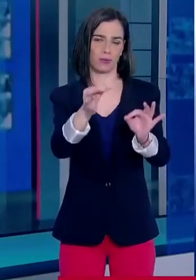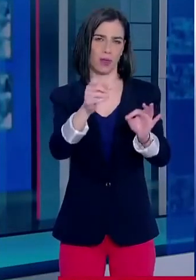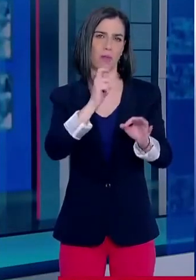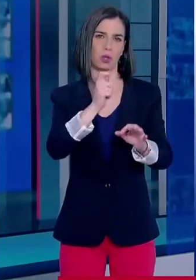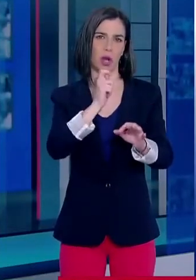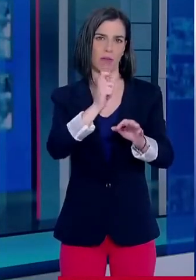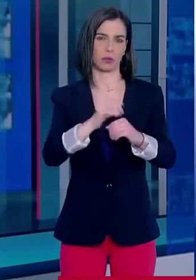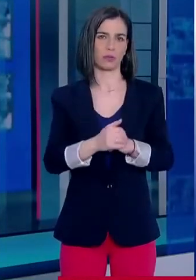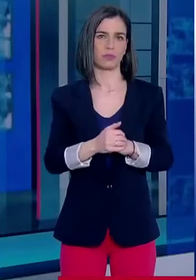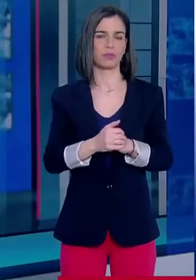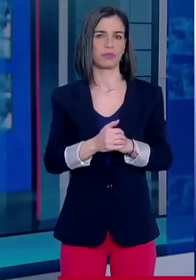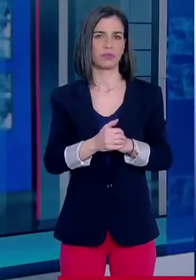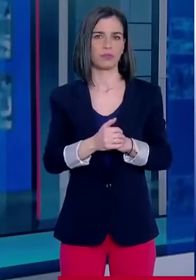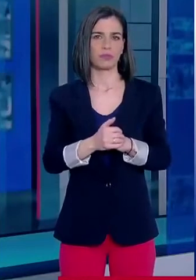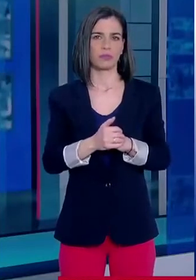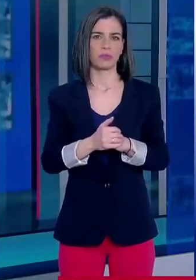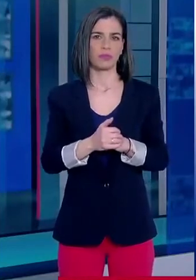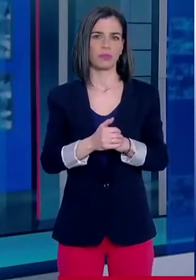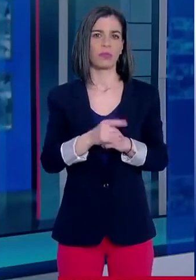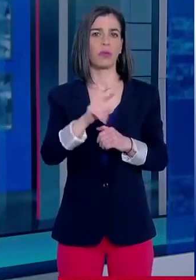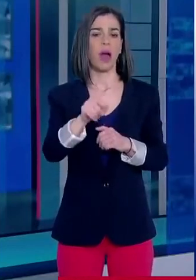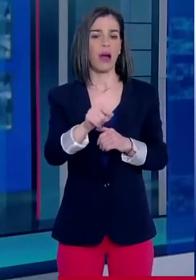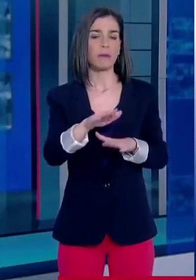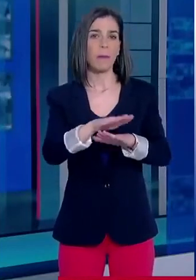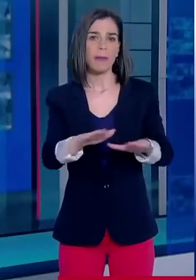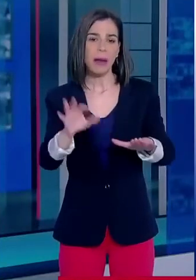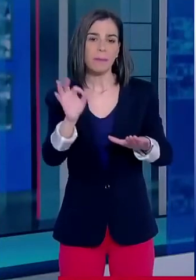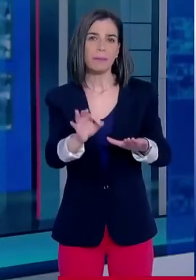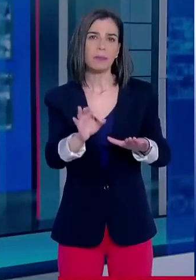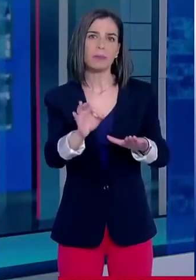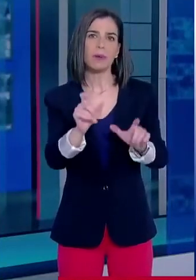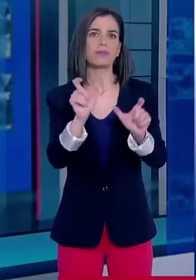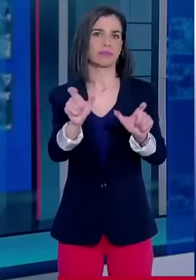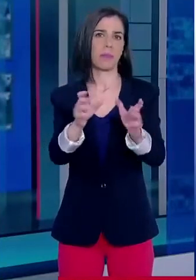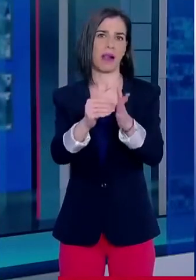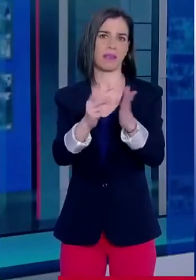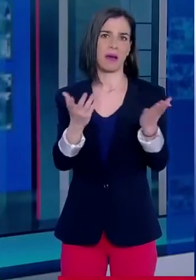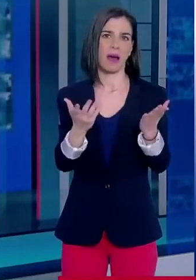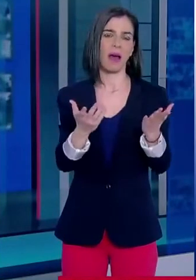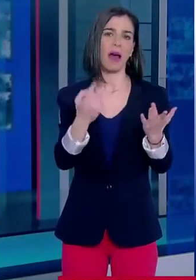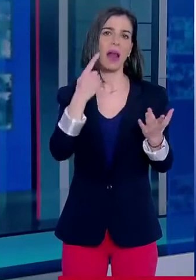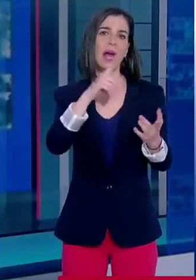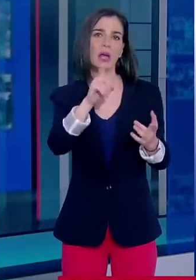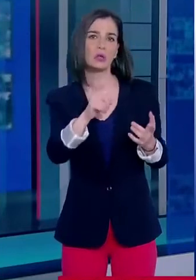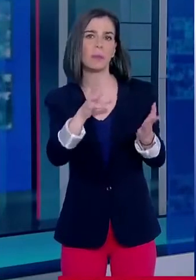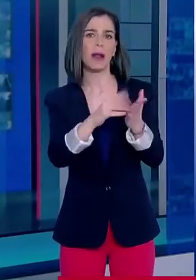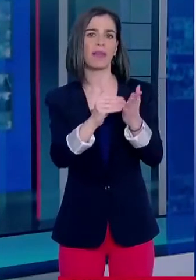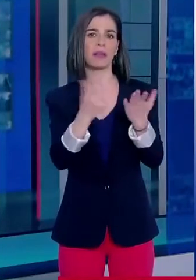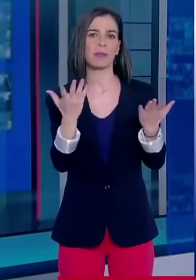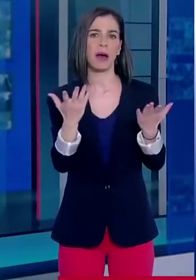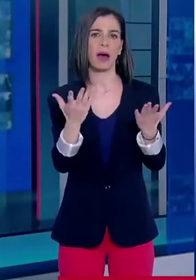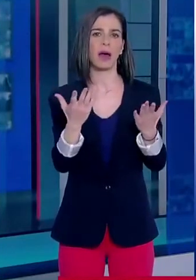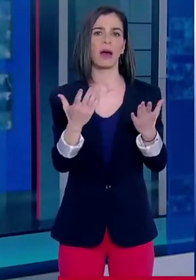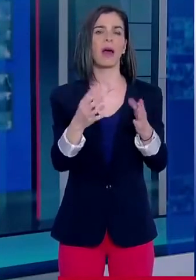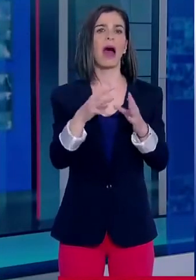δημοσιογράφος. Αυτό ενδεχομένως να γίνει, ενδεχομένως να μην γίνει, αν η κυκλοφορία του επηρεάζεται και από άλλους λόγους, παραδείγματος χάρη τις